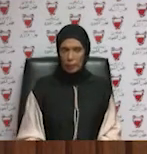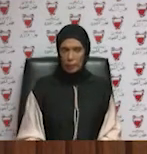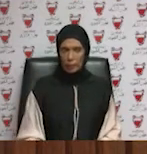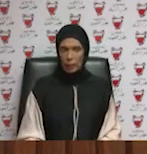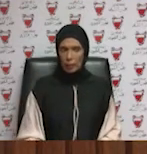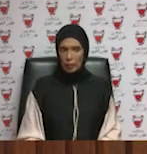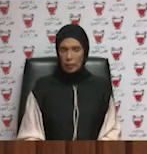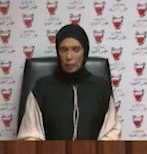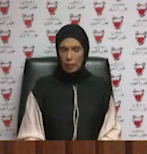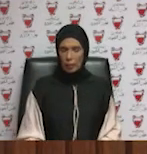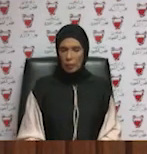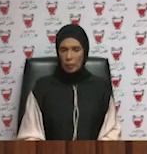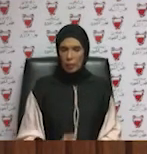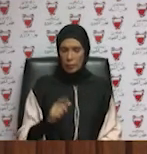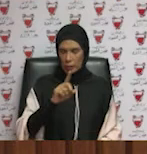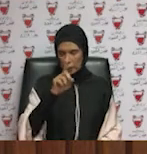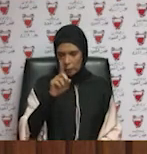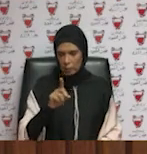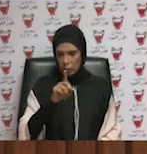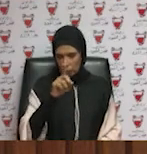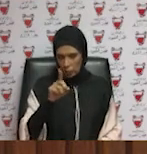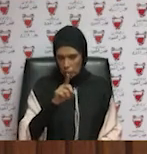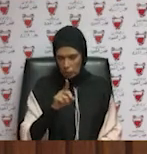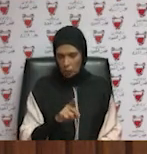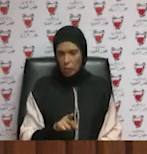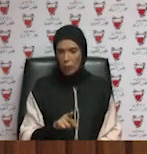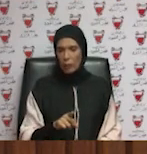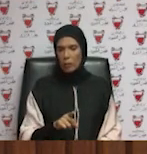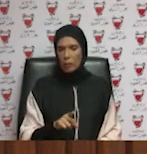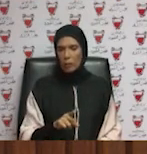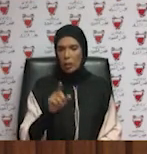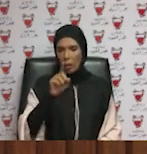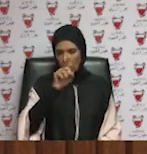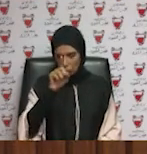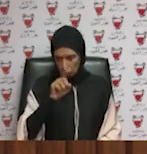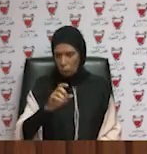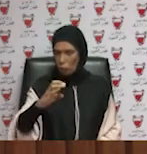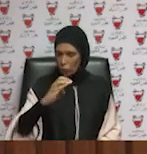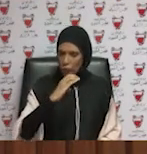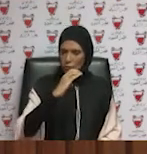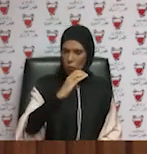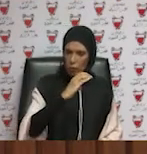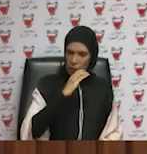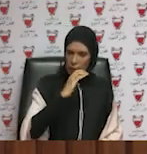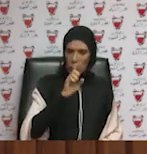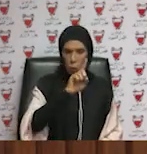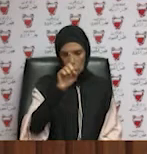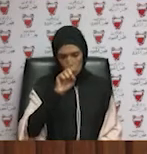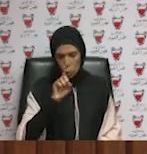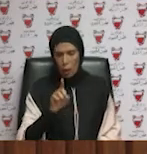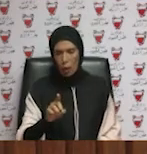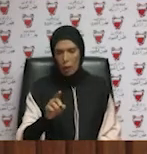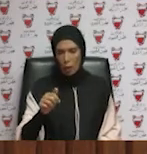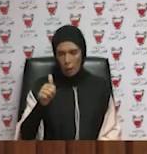2018، وتطرح كل هذه الأسئلة، ويجب أن يتضمن التقرير الإجابات من قبل الدولة على كل